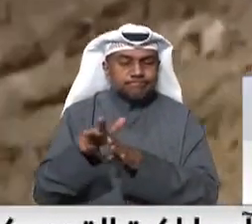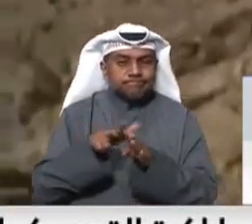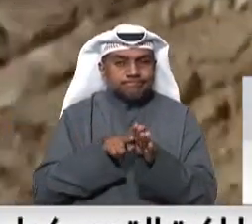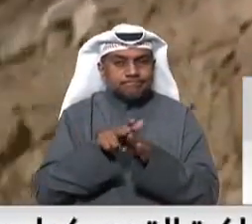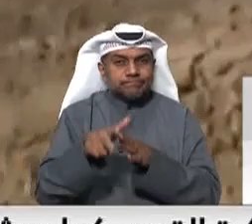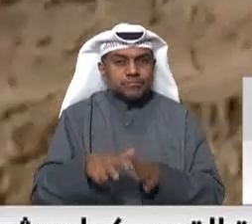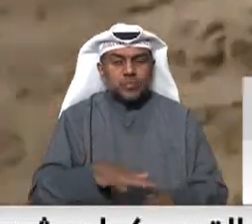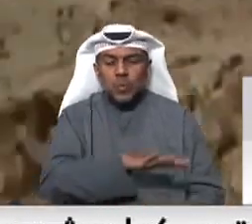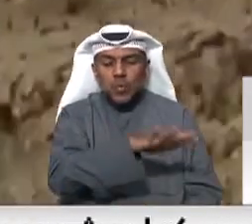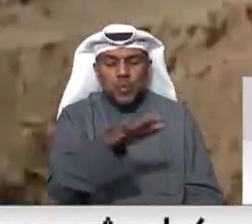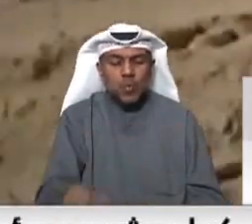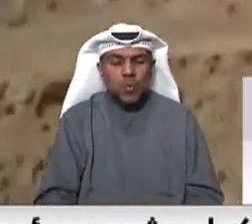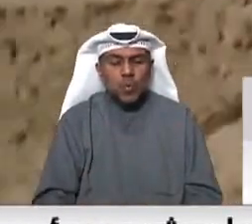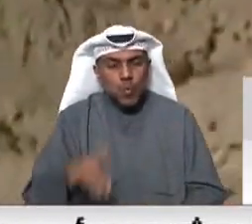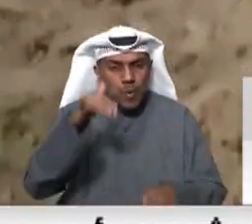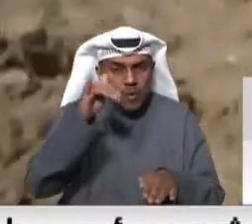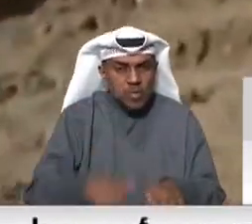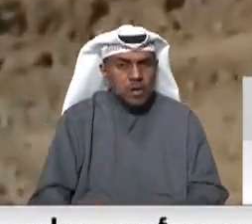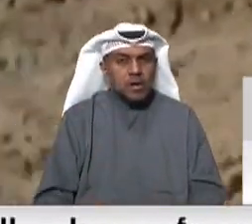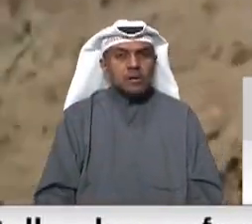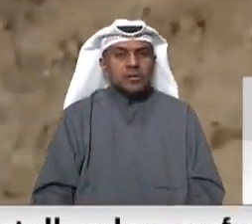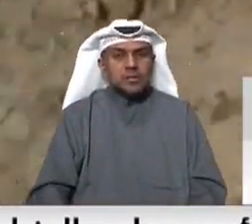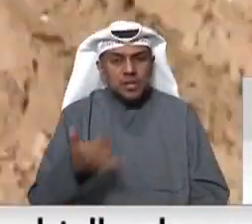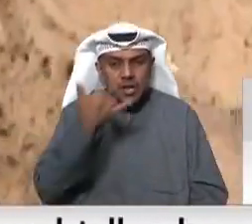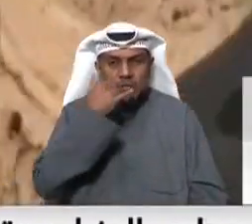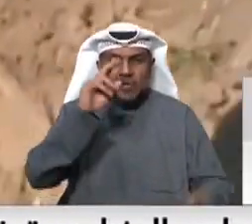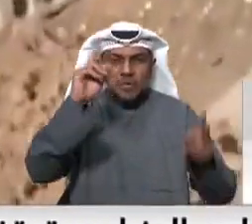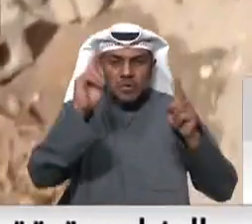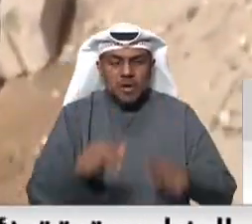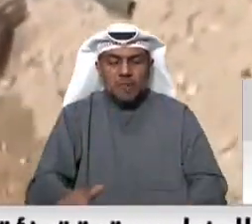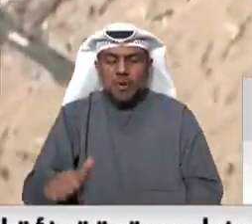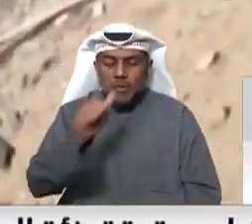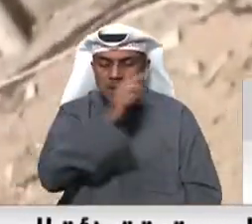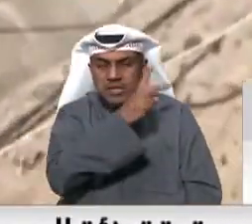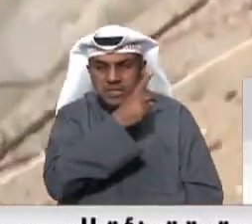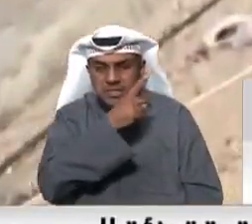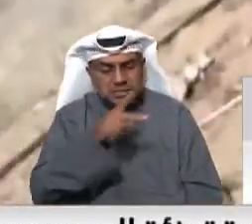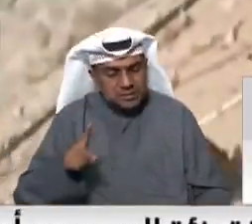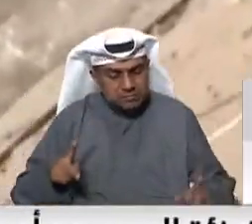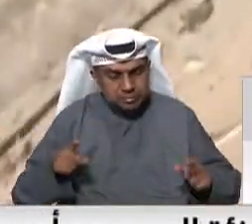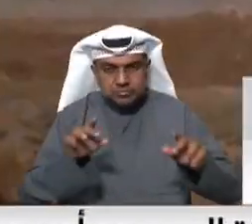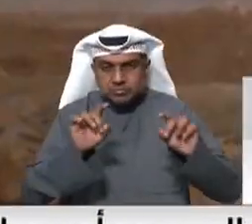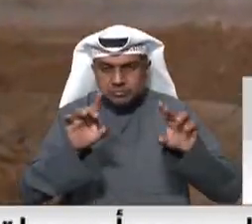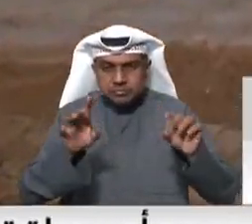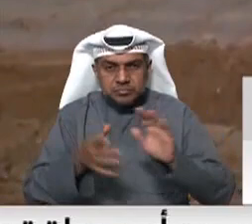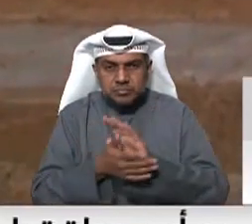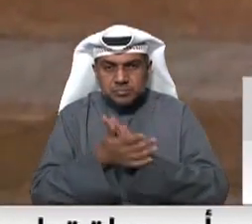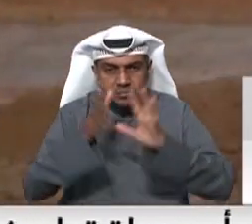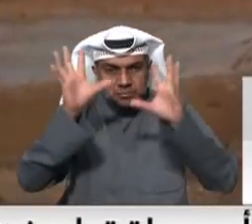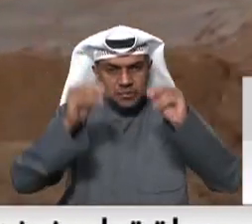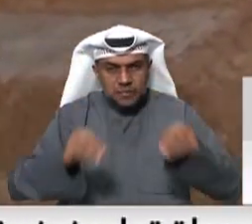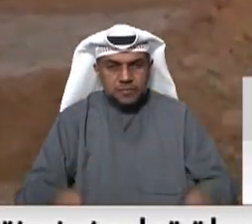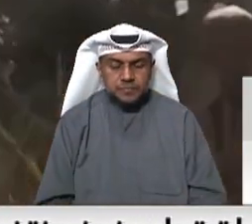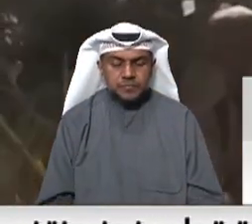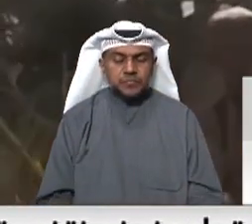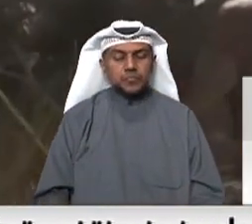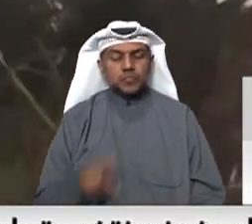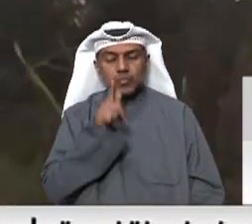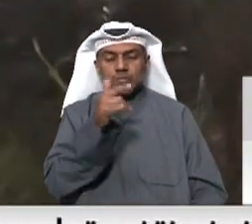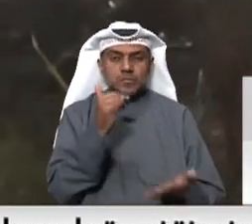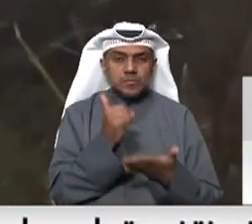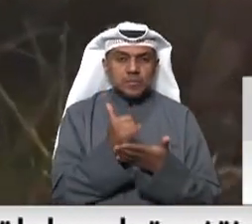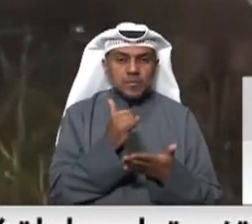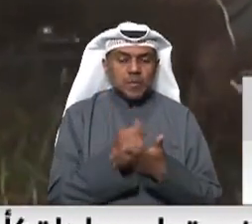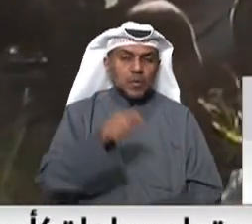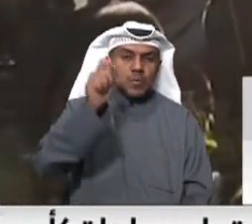ومرافقها قال وزير العدل الفلسطيني ان السلطه الفلسطينيه ستقاضي الكيان الاسرائيلي في المحاكم الدوليه لارتكابها